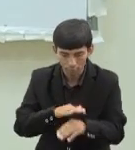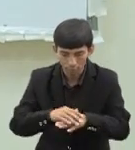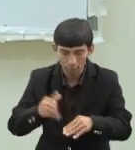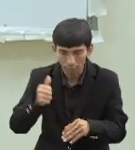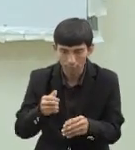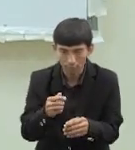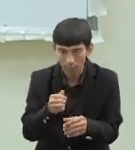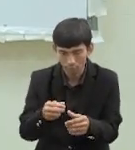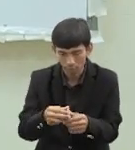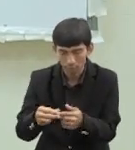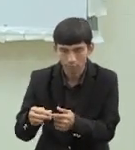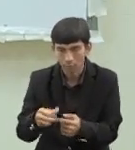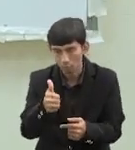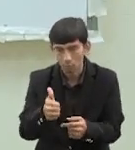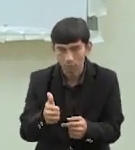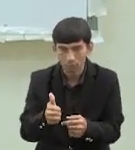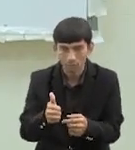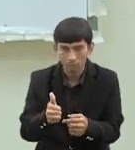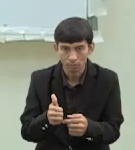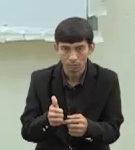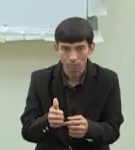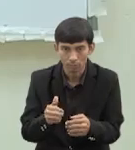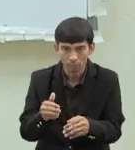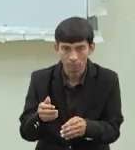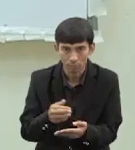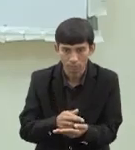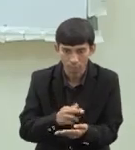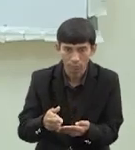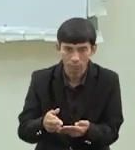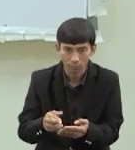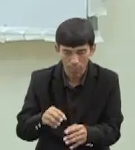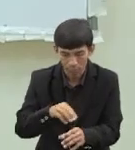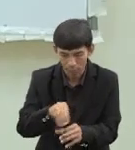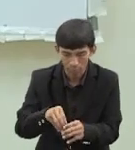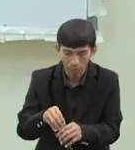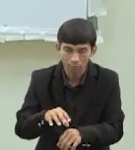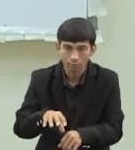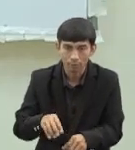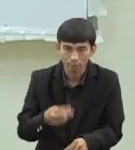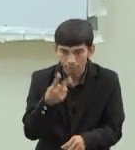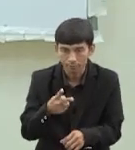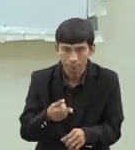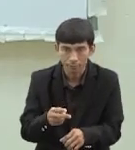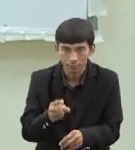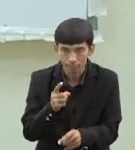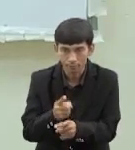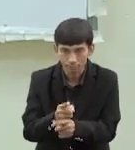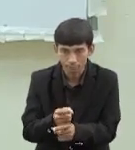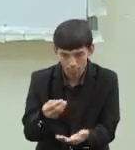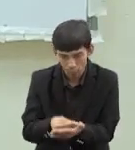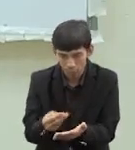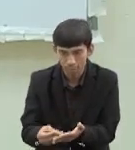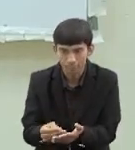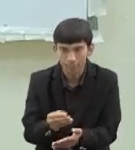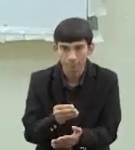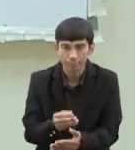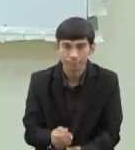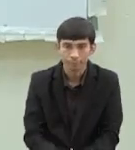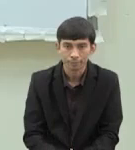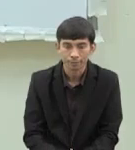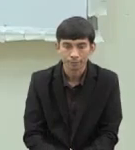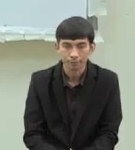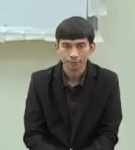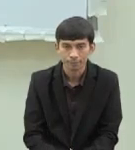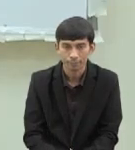lọ lửa kế. Bố chìa phục phòl bì sọc máy. Khơi nhau trời tay tinh công khàn.